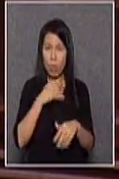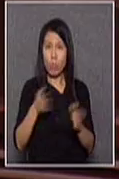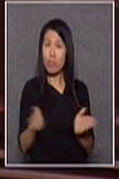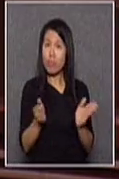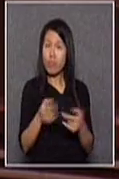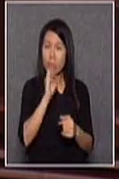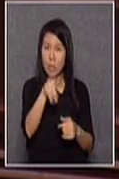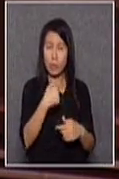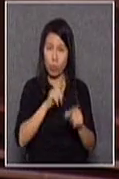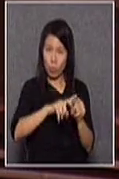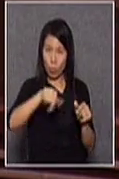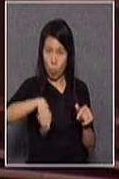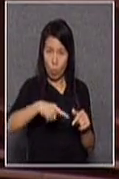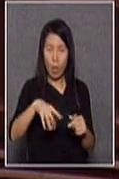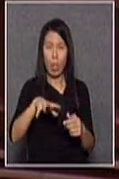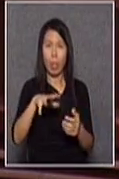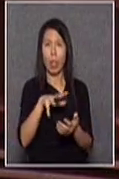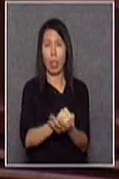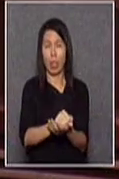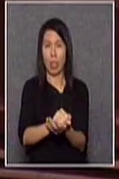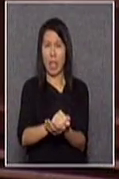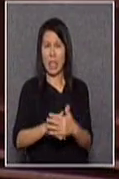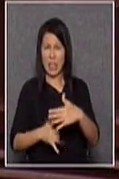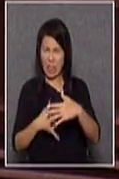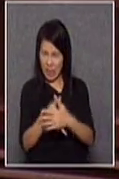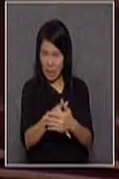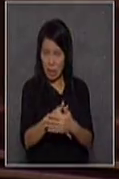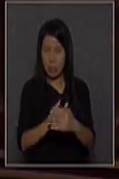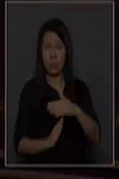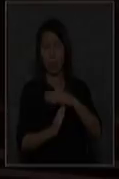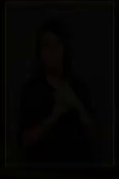議癱瘓中環，我相信這個亦都是在座各位都聽到的。